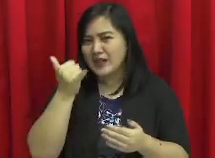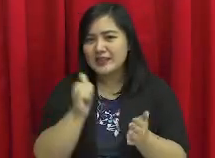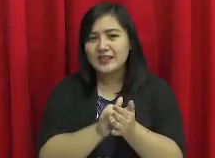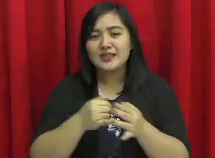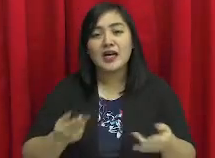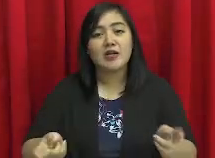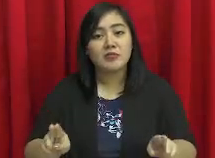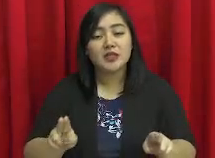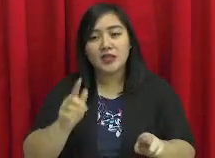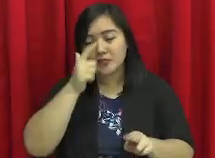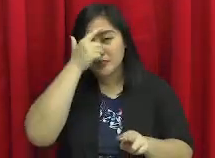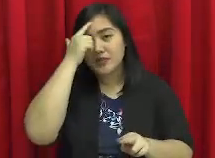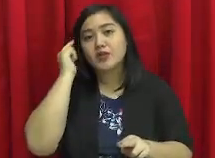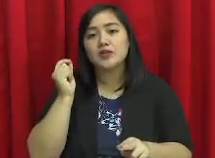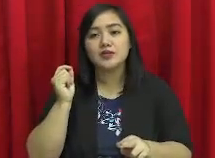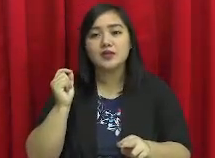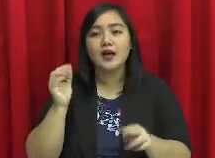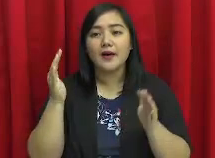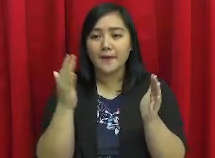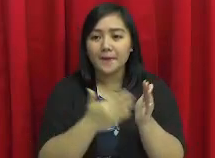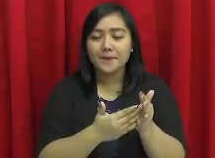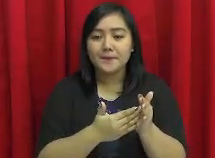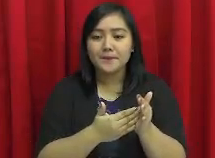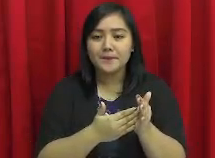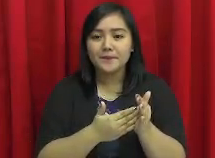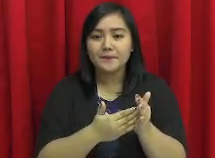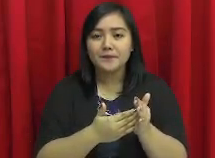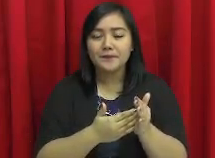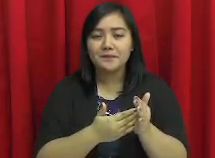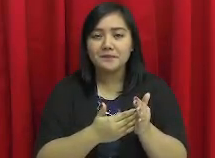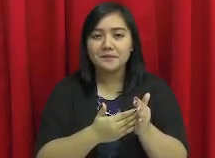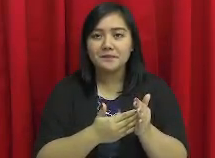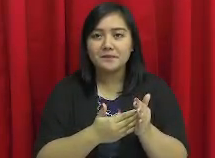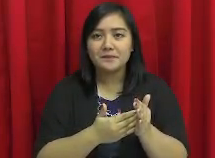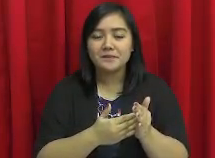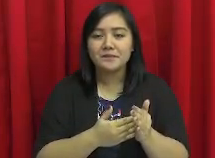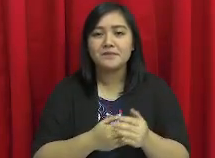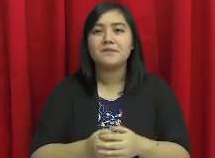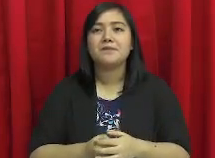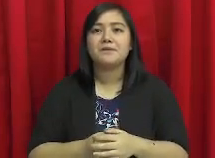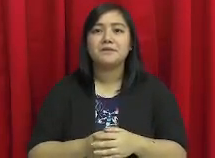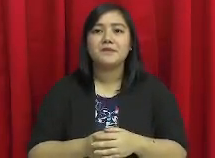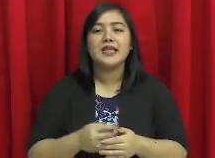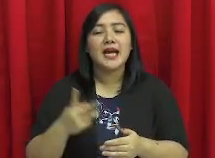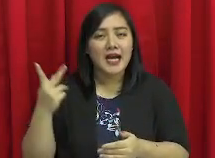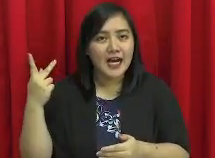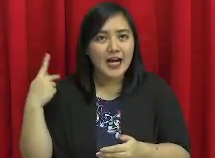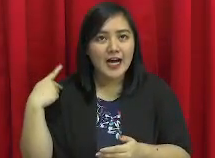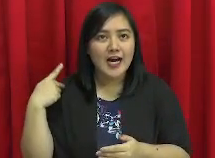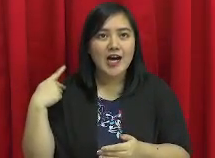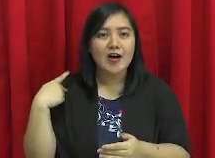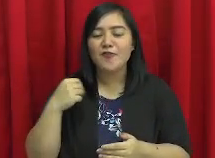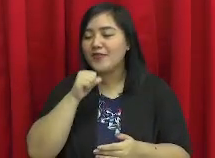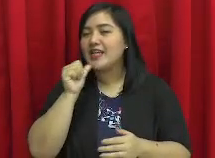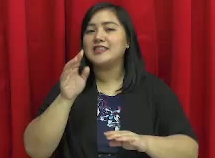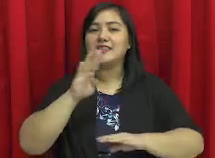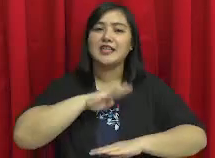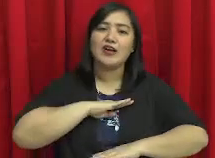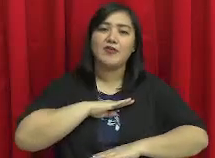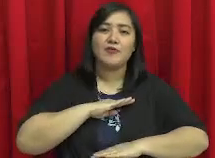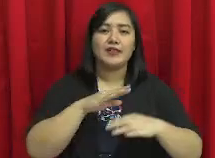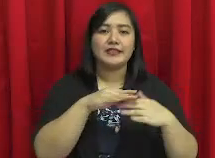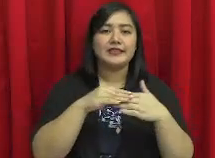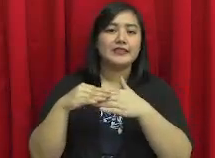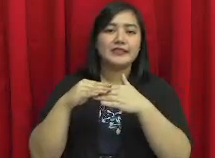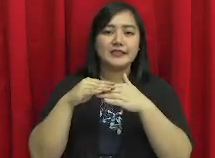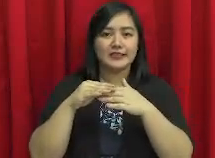is because, yan nga siya sabi natin, doon na nagkulang. Yeah. Doon na nagkulang yung leadership, mga kapatid. Yeah. No?